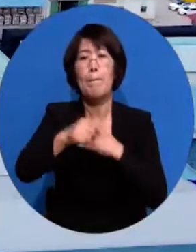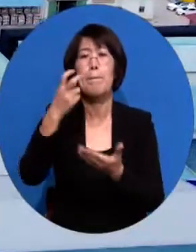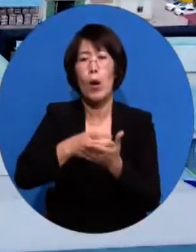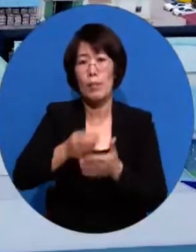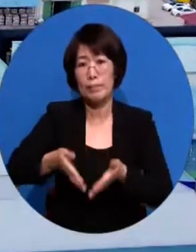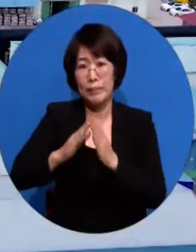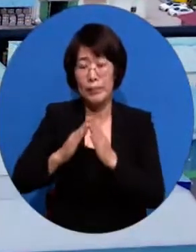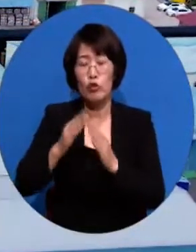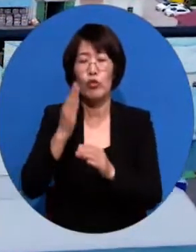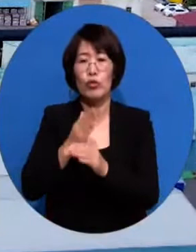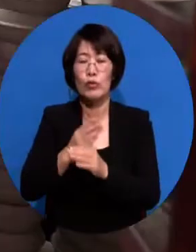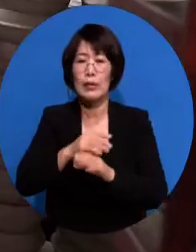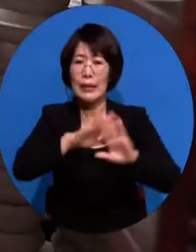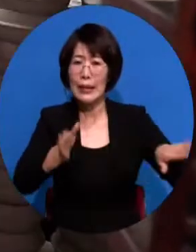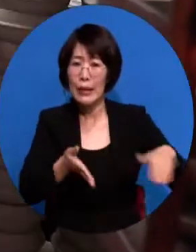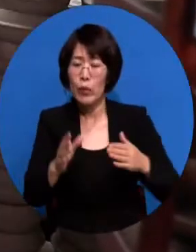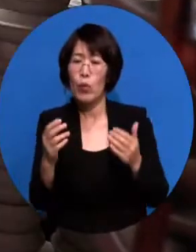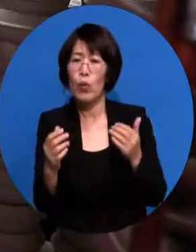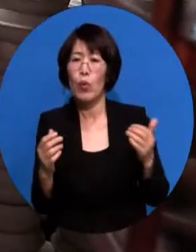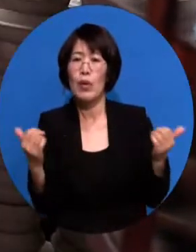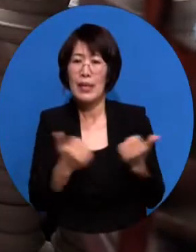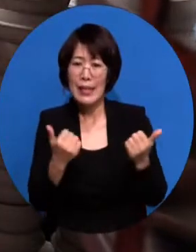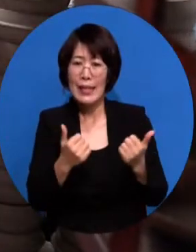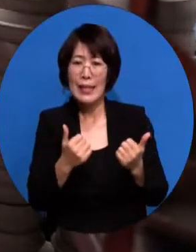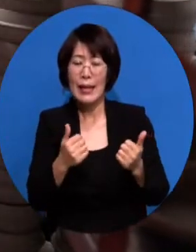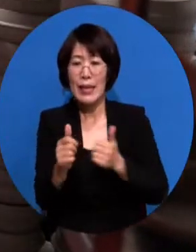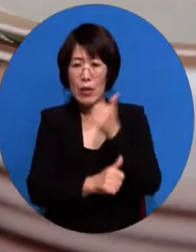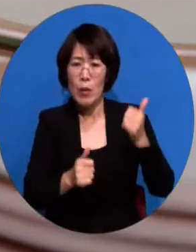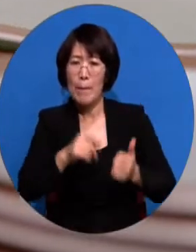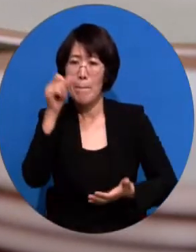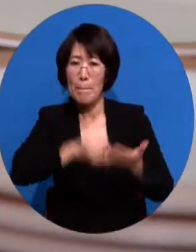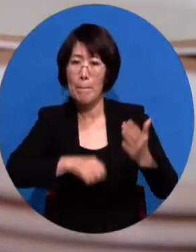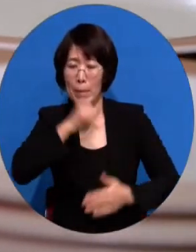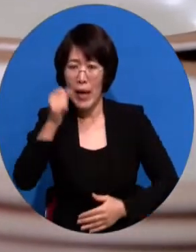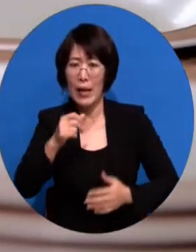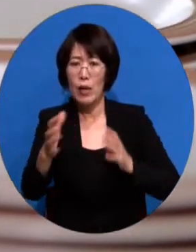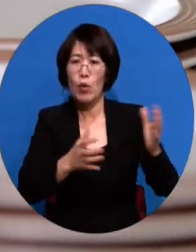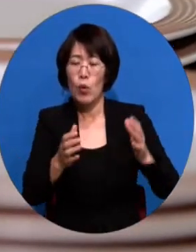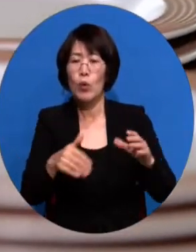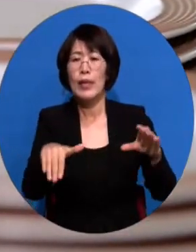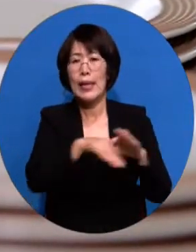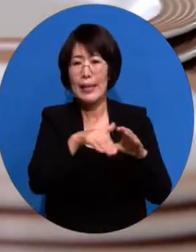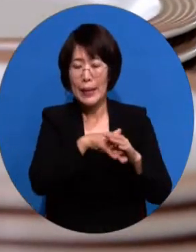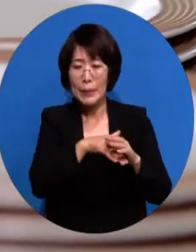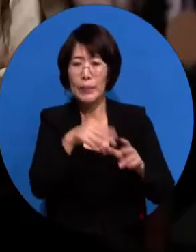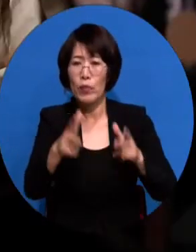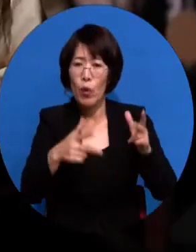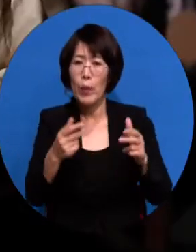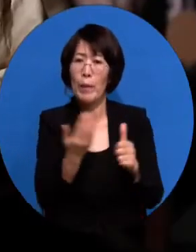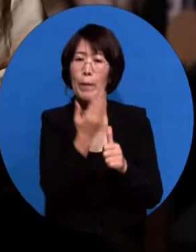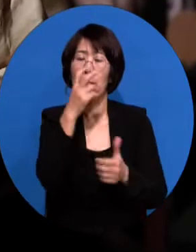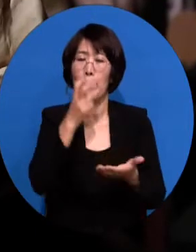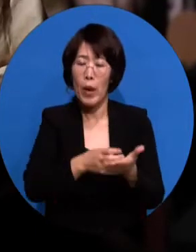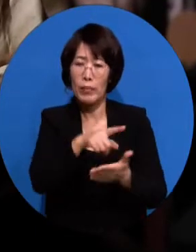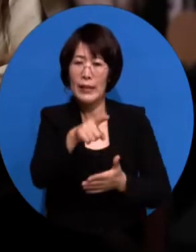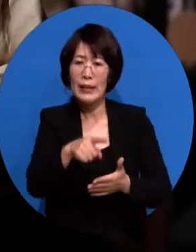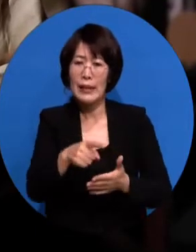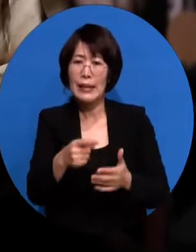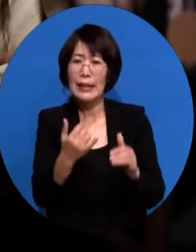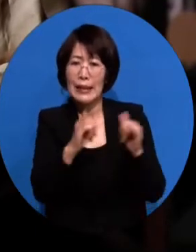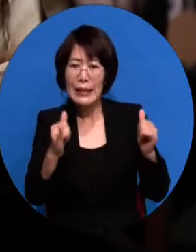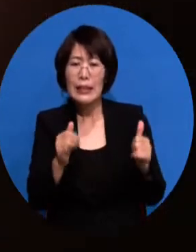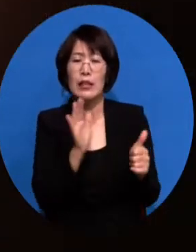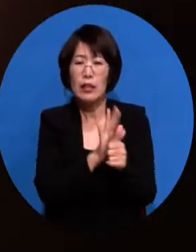집니다 전남도 이제 상임위 심사를 통과한 전남도 자 문화 산업 진흥 조리하는 도자 예술인 지원과